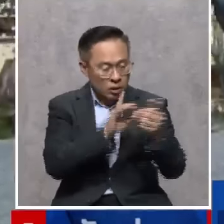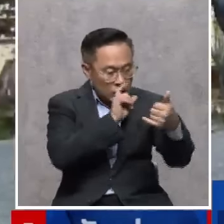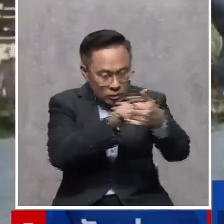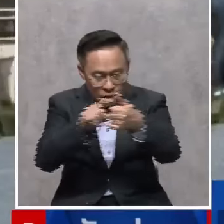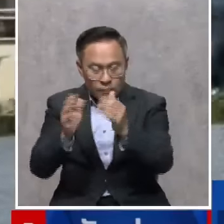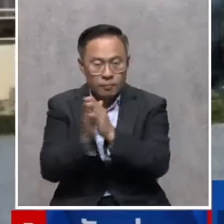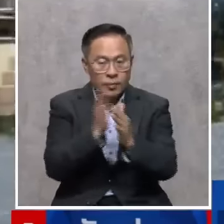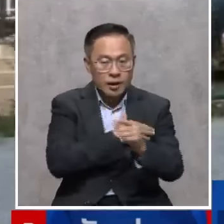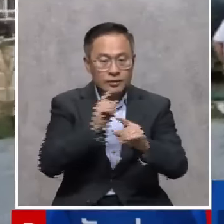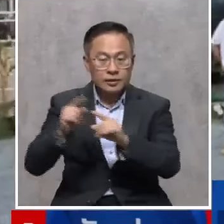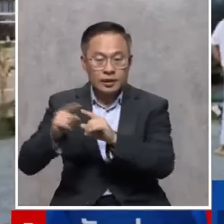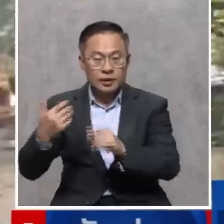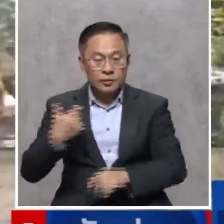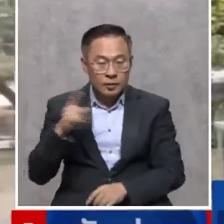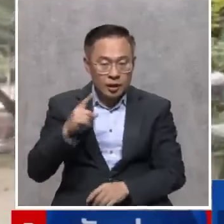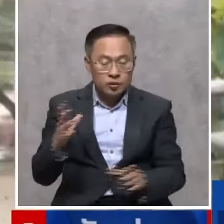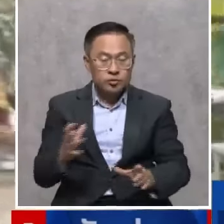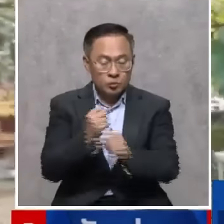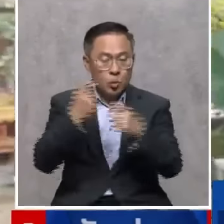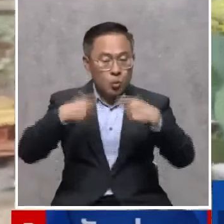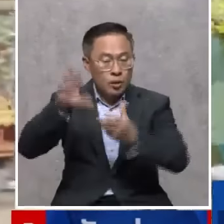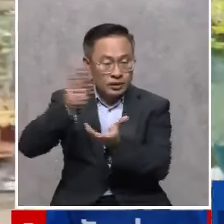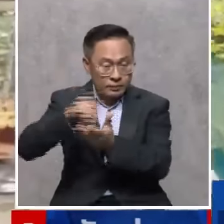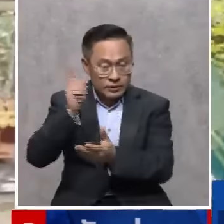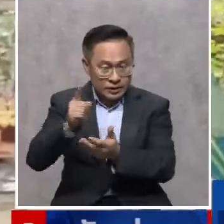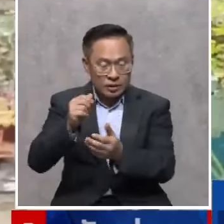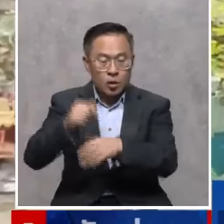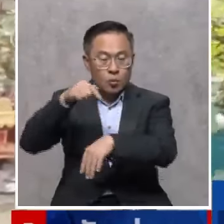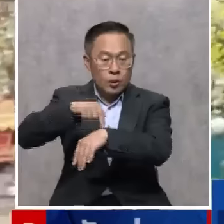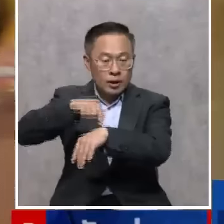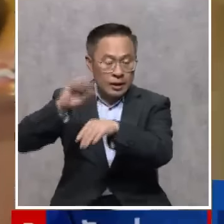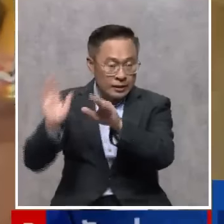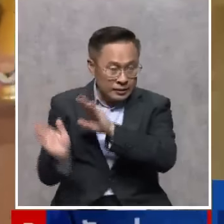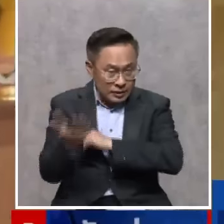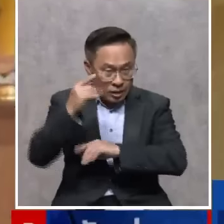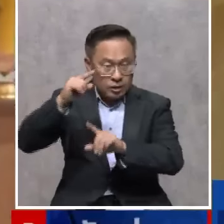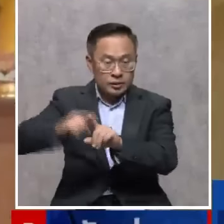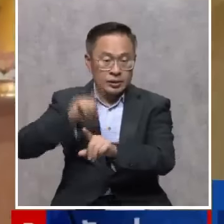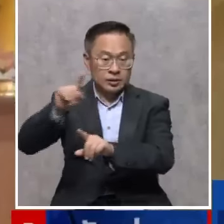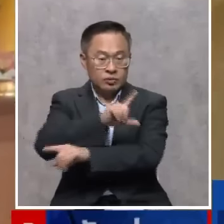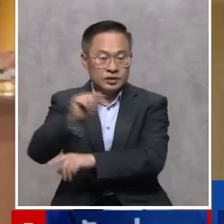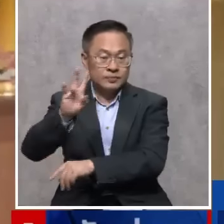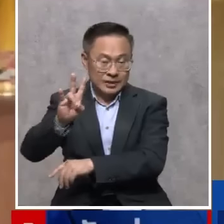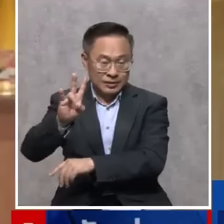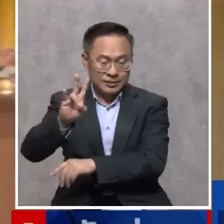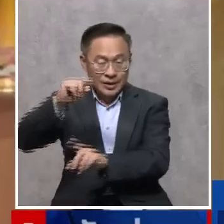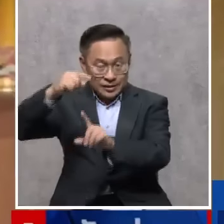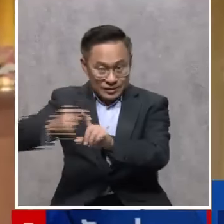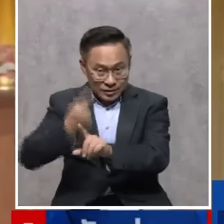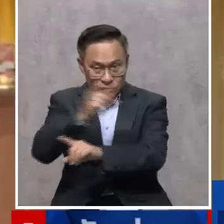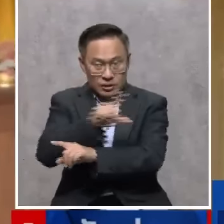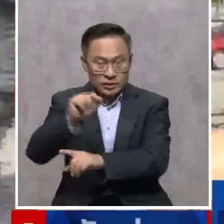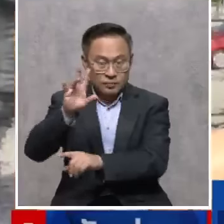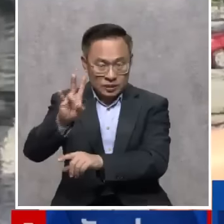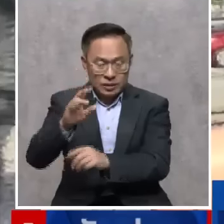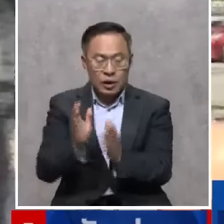ขึ้นก็ได้ความนะคะว่าเหตุการณ์ในคลิปเนี่ยเกิดขึ้นเมื่อช่วงเช้าของที่27มกราคมที่ผ่านมาสุนัขหรือว่าน้องหมาที่ถูก